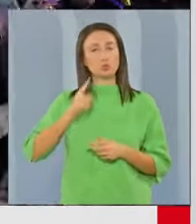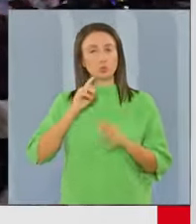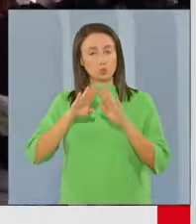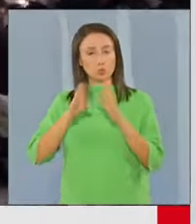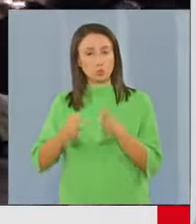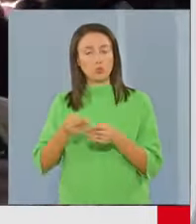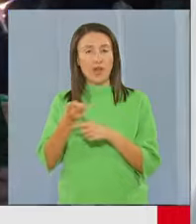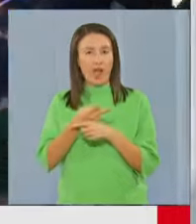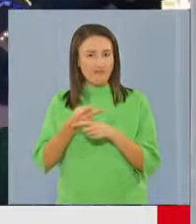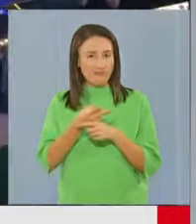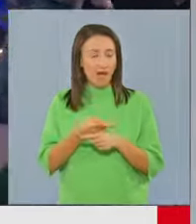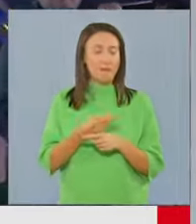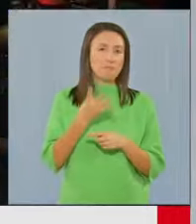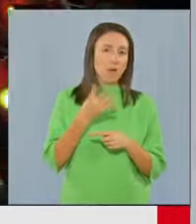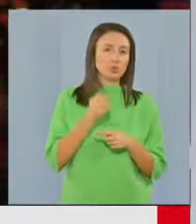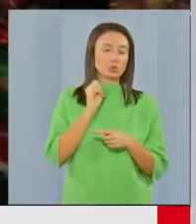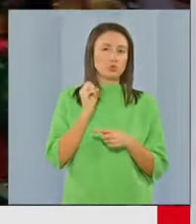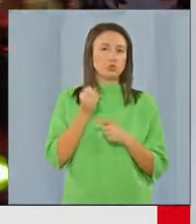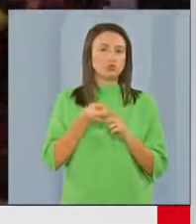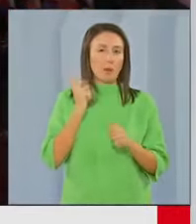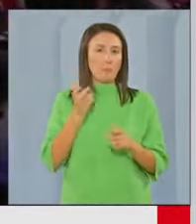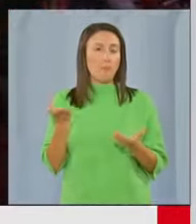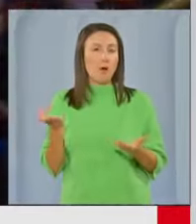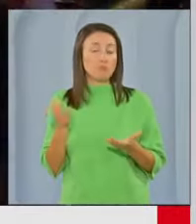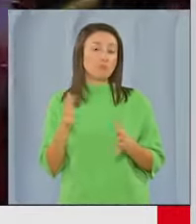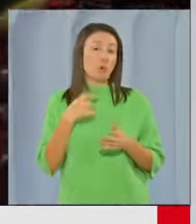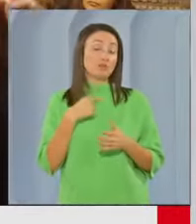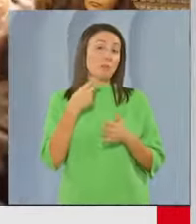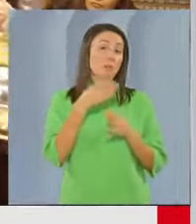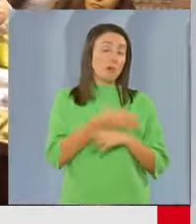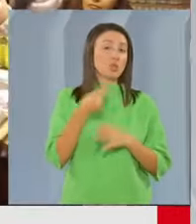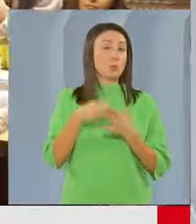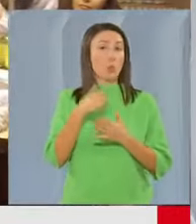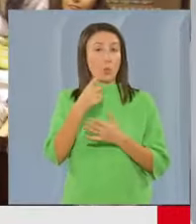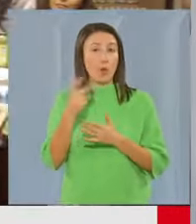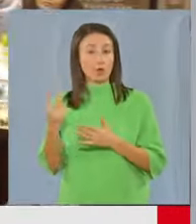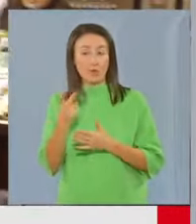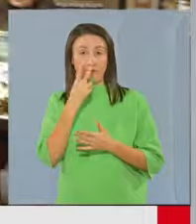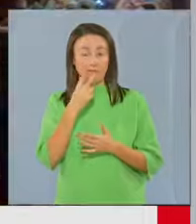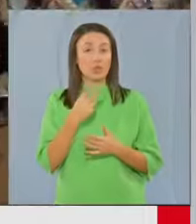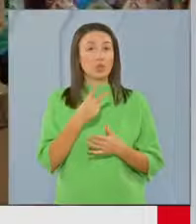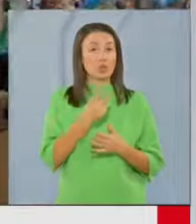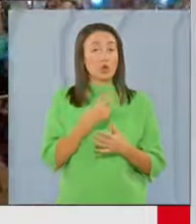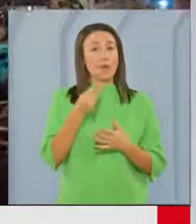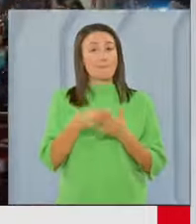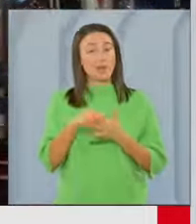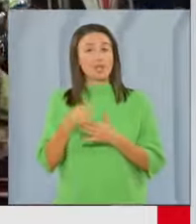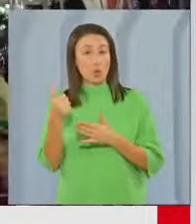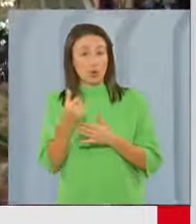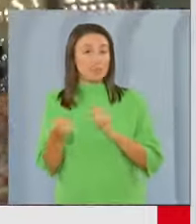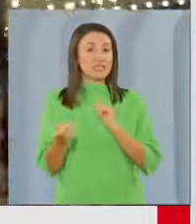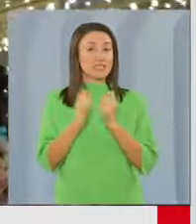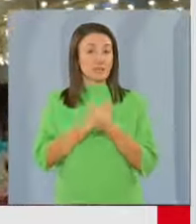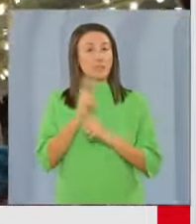de patru sticle de șampanie poate am mers să cumpăr una sau două și acolo dacă văd că sunt două la parți de una mă îmi